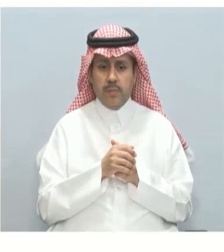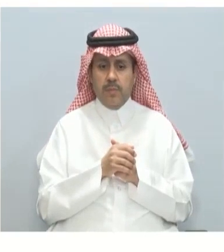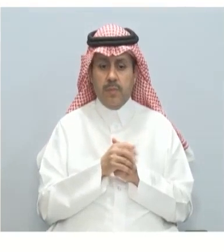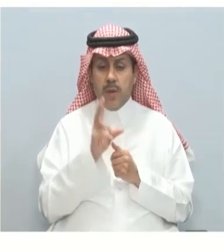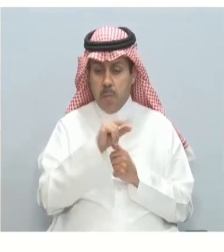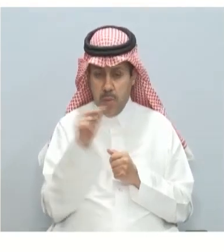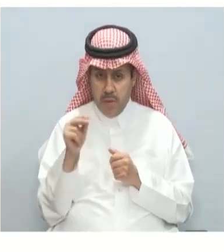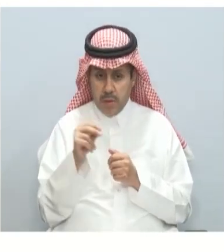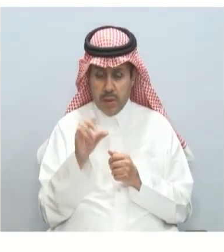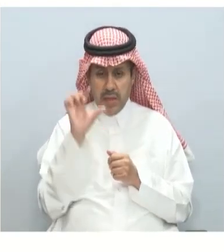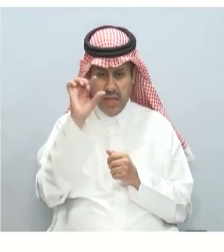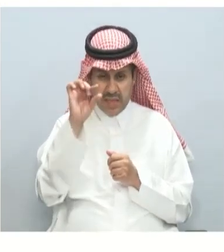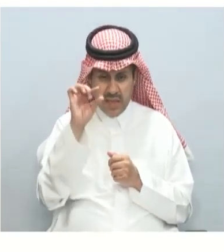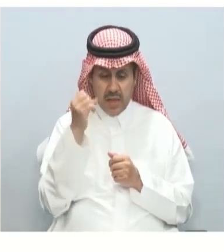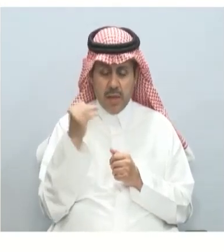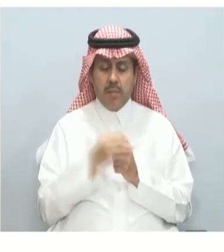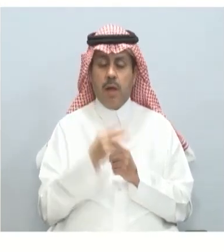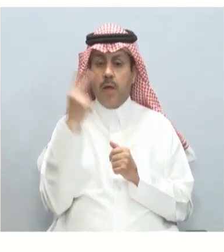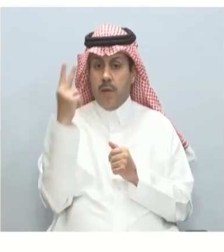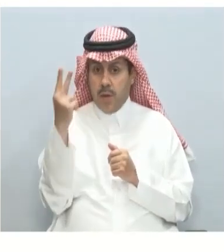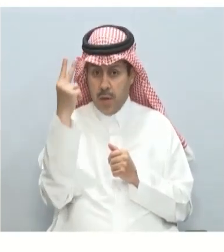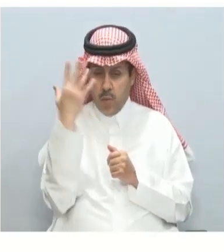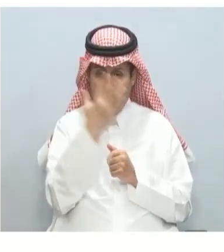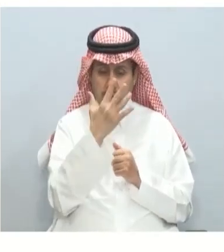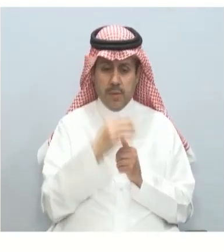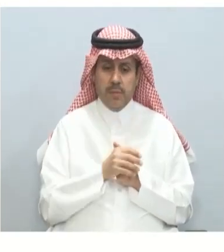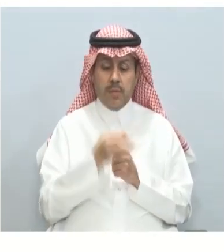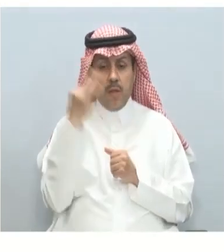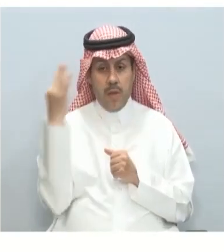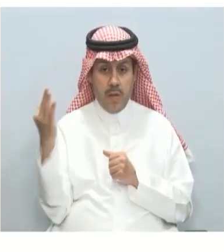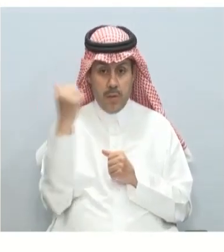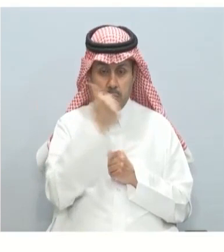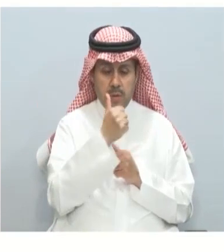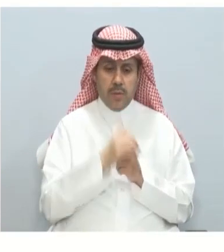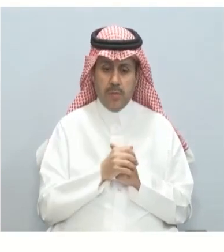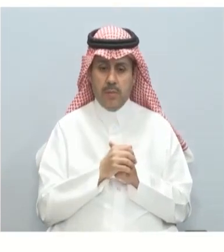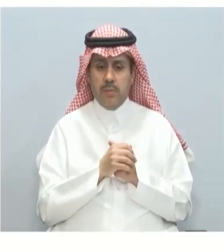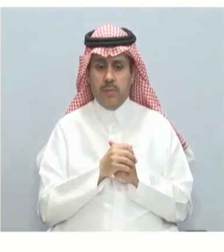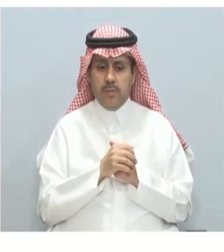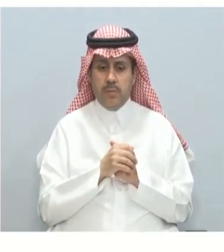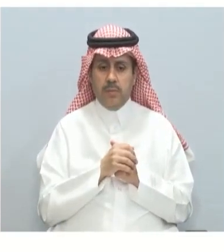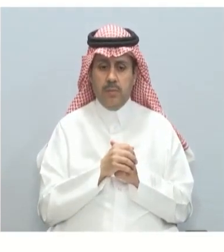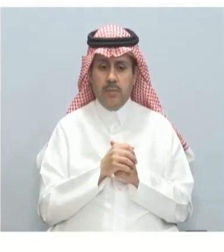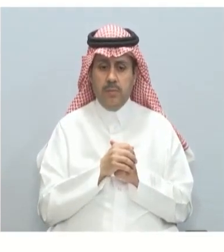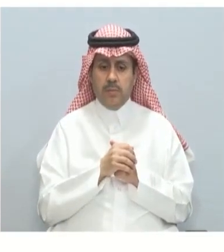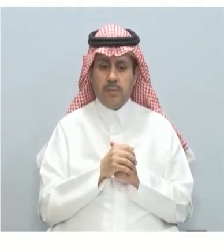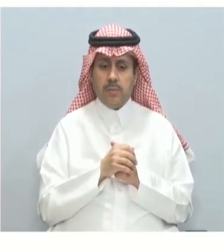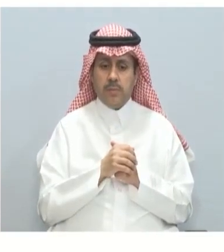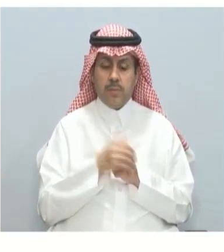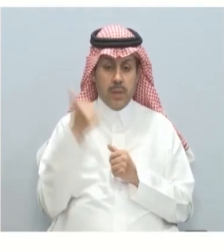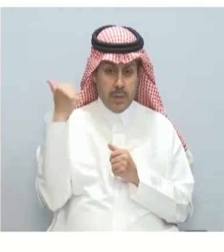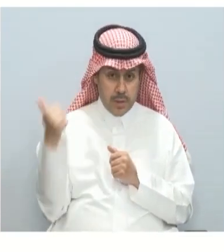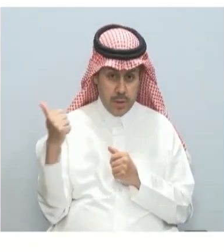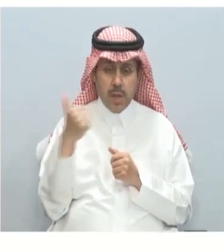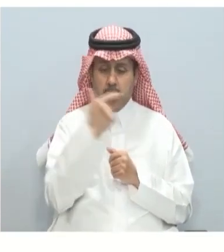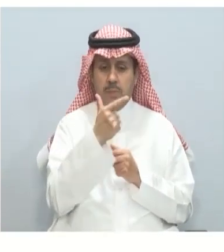مثلنا هذه اصغر قيمه اللي هي 2 وخ وعندنا 3 وست هذه هي القيمه الثانيه عندنا هنا 6